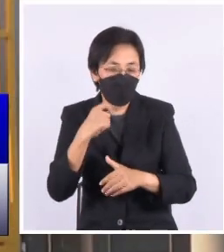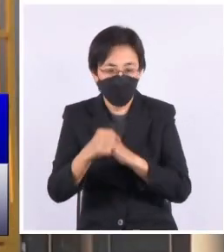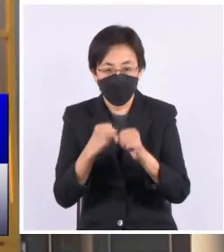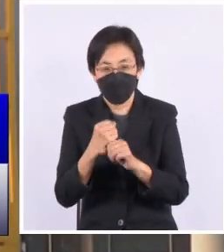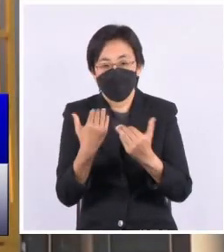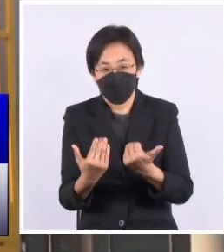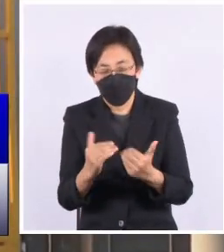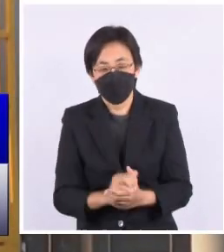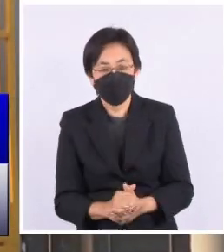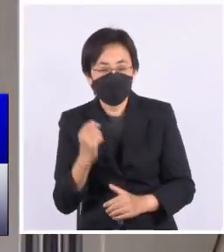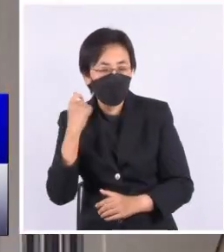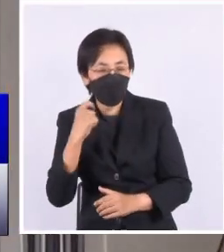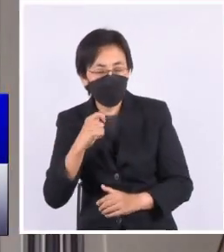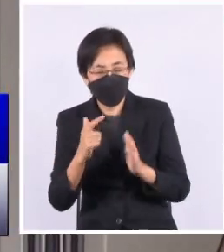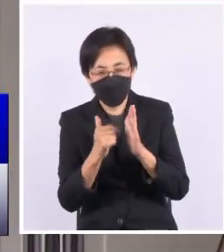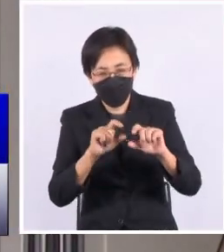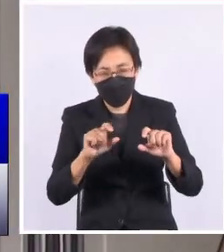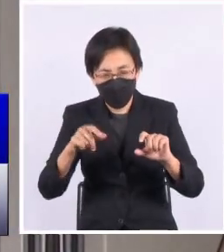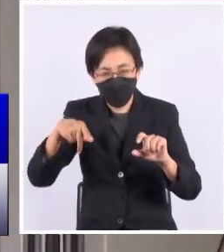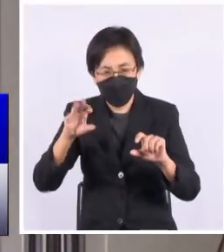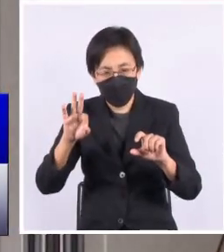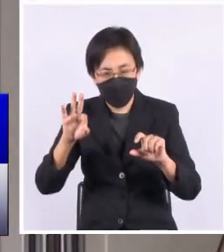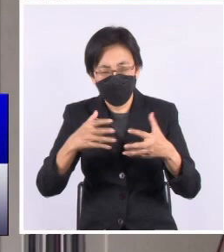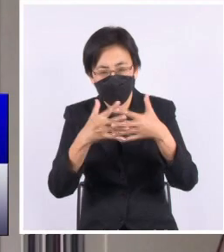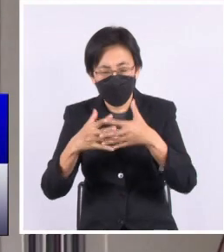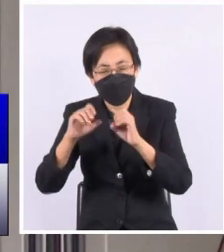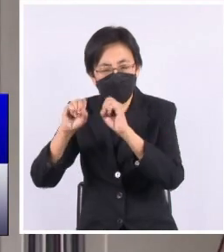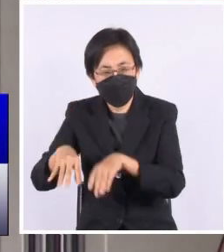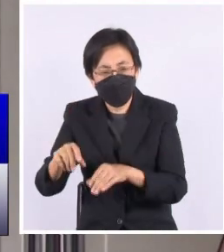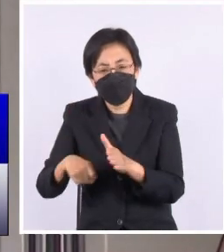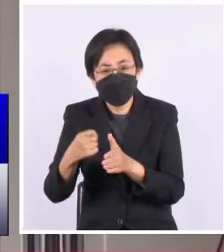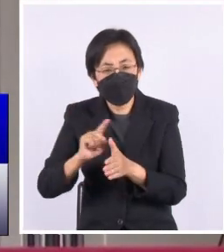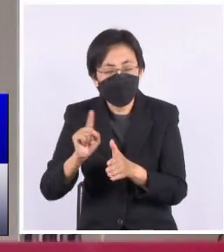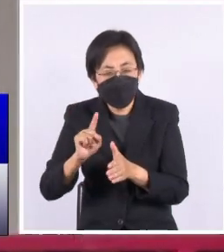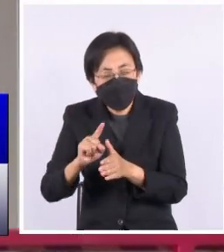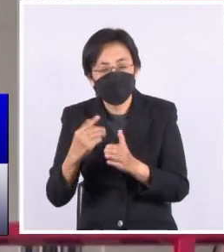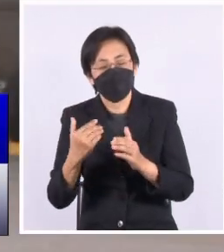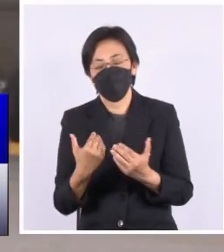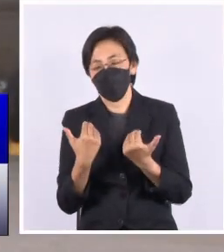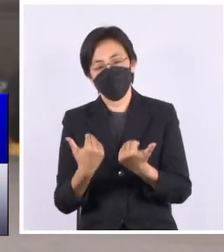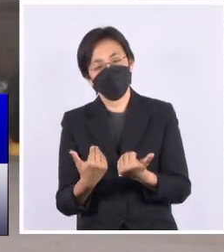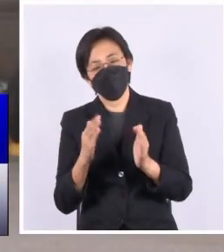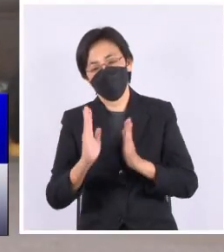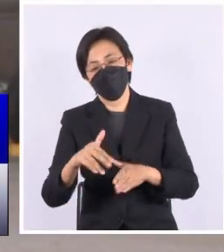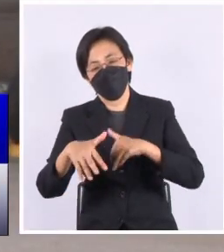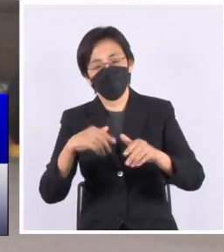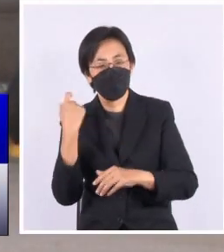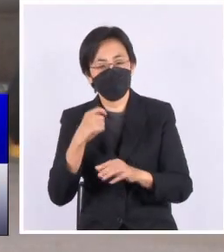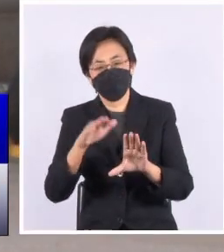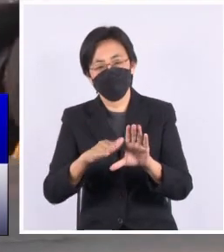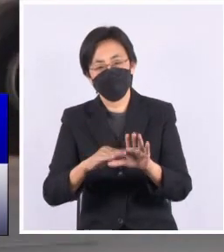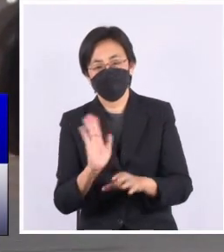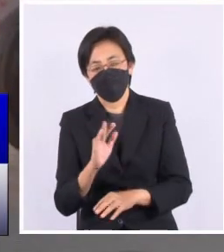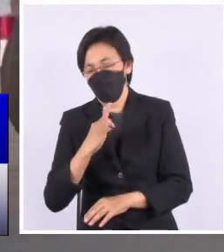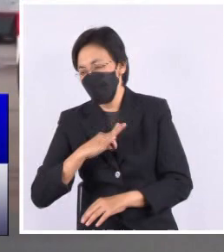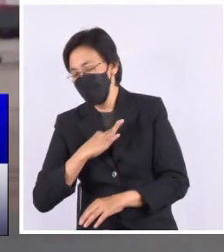ที่ทำให้เพิ่มกลมนะครับต้องทิ้งวัคซีนเซอร์จำนวนมากเพราะที่ผ่านมาครับชาวฮ่องกงไม่ยอมลงทะเบียนเพื่อฉีดวัคซีนเพราะว่าไม่เชื่อ